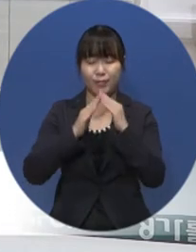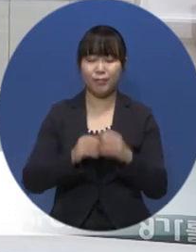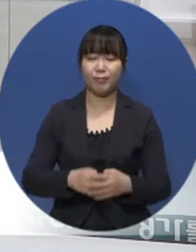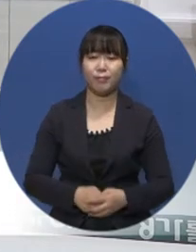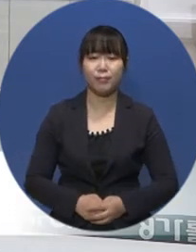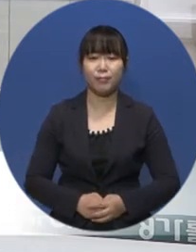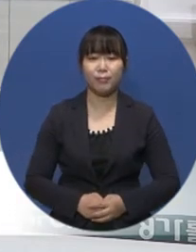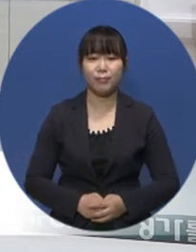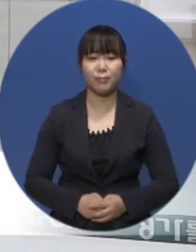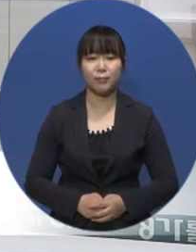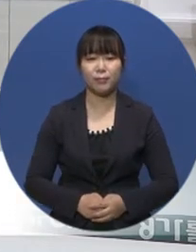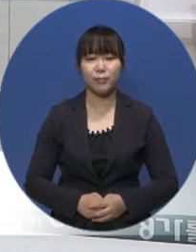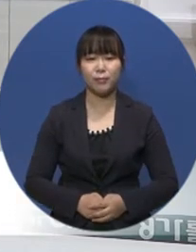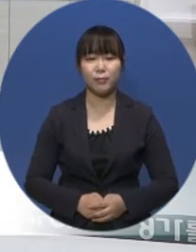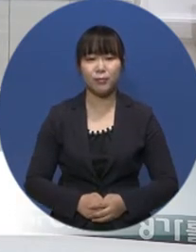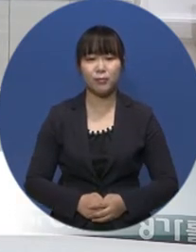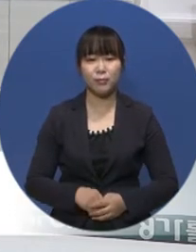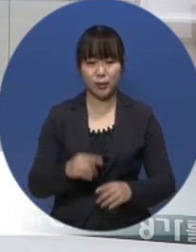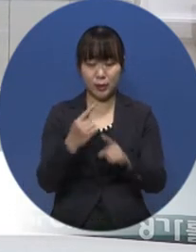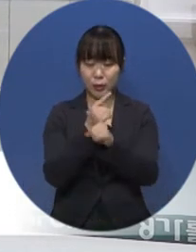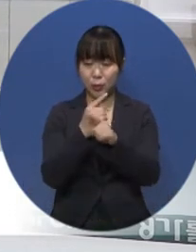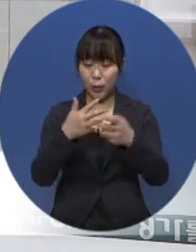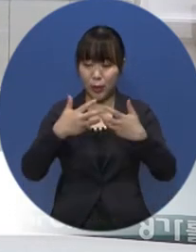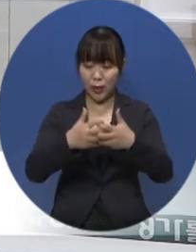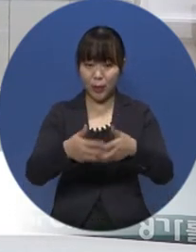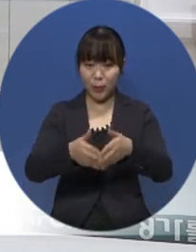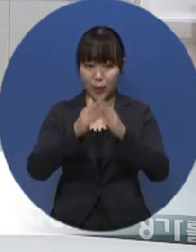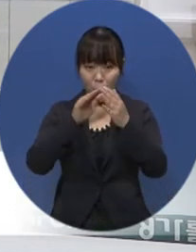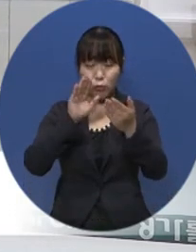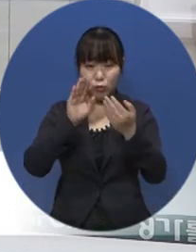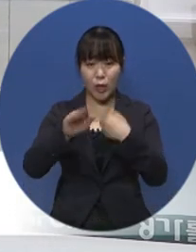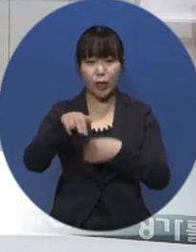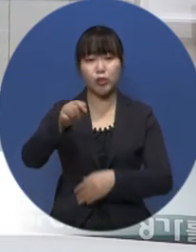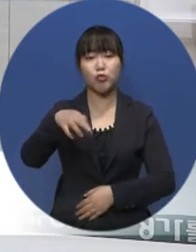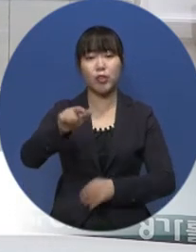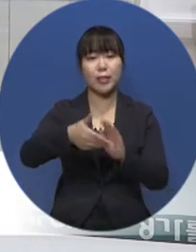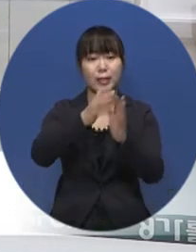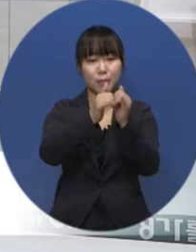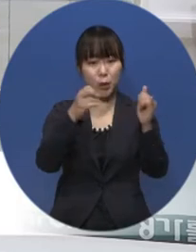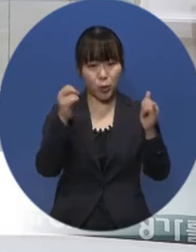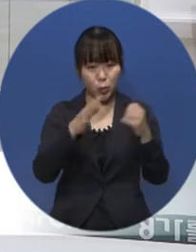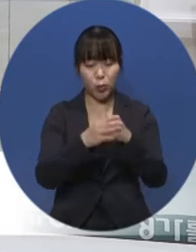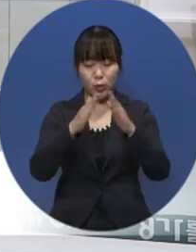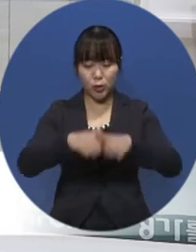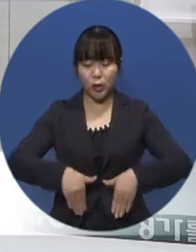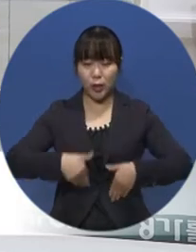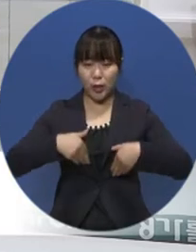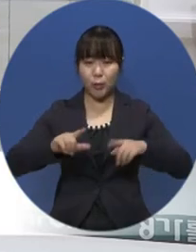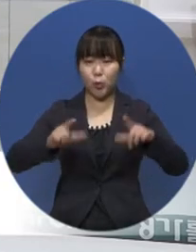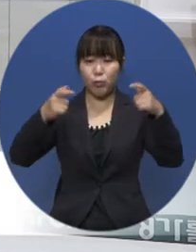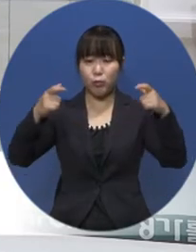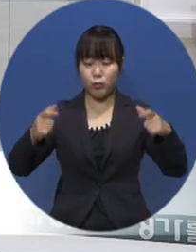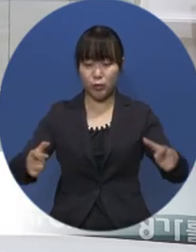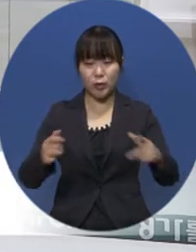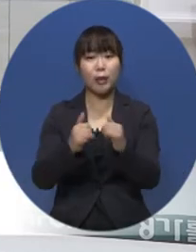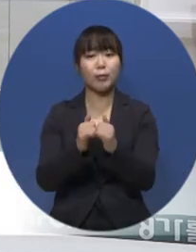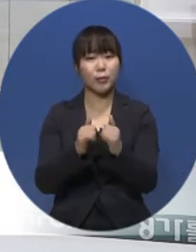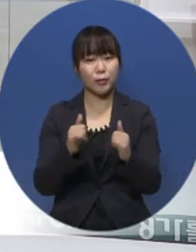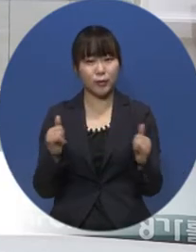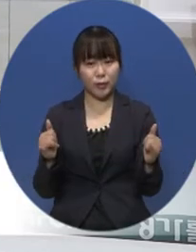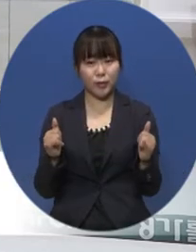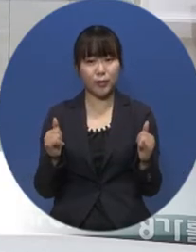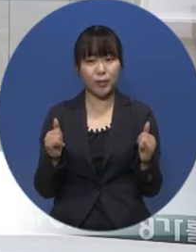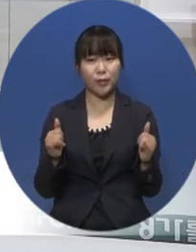됐습니다. 예, 고압산소치료기가 설치됨으로써 우리 순천 시민뿐만 아니라 이쪽 전남 동부 지역, 이